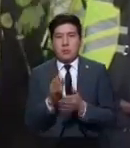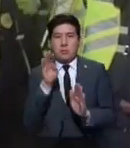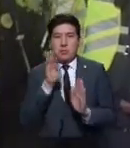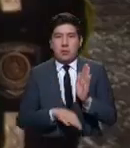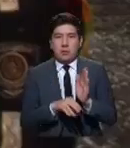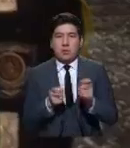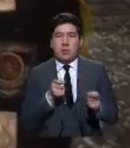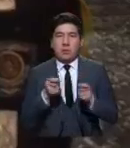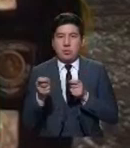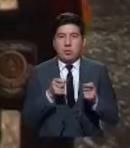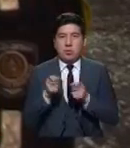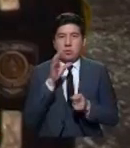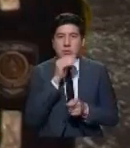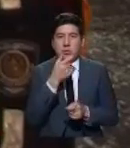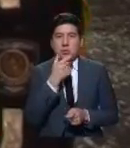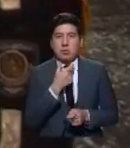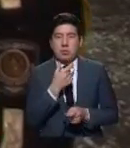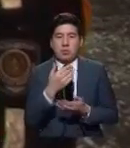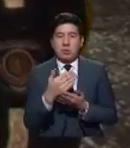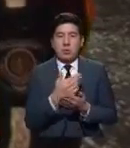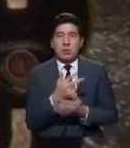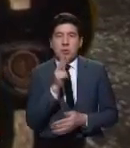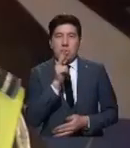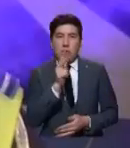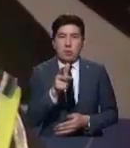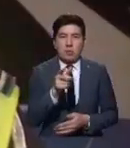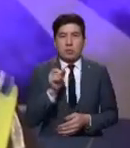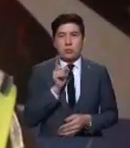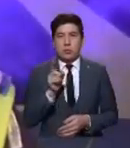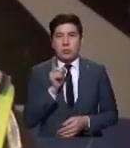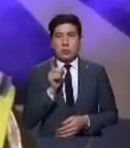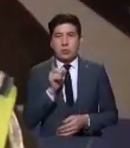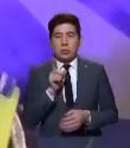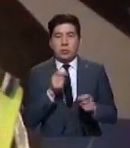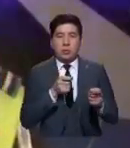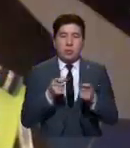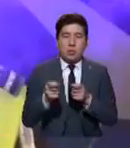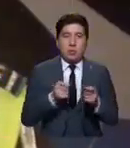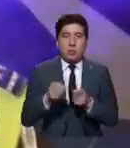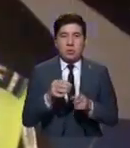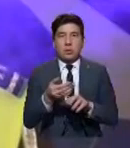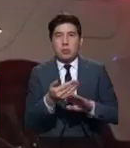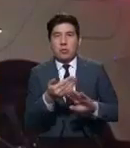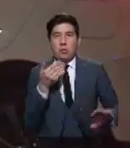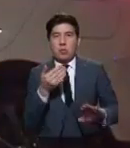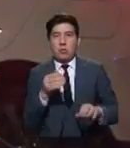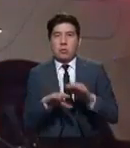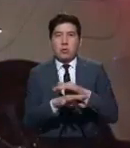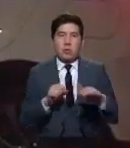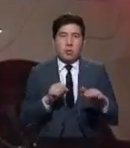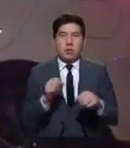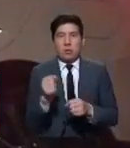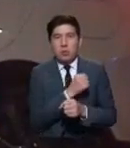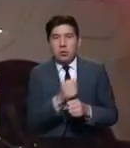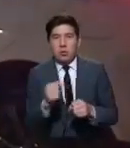амандығына бағытталды. Үсен Мергенбаев 3 жылдан бері қоғам қауіпсіздігін күзетіп келеді. Ол демалыс күндері қылмыстың алдын алу, ұрлық, алаяқтық істердің